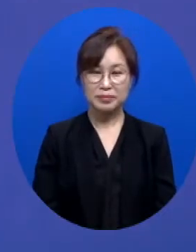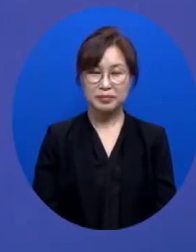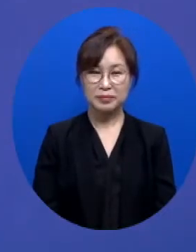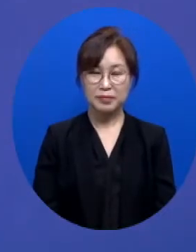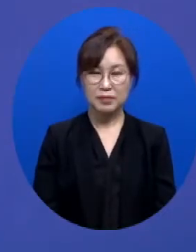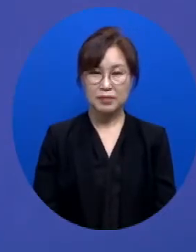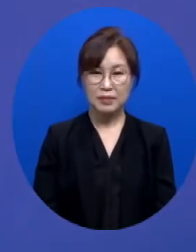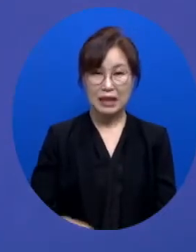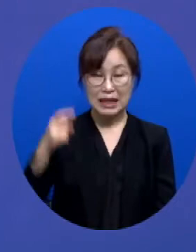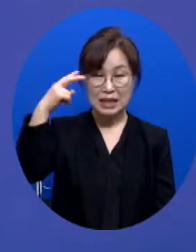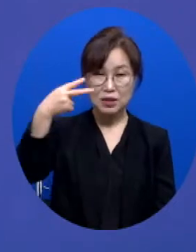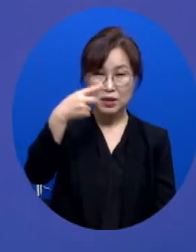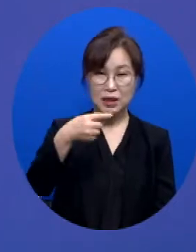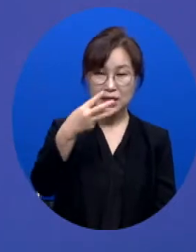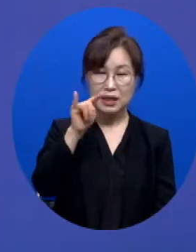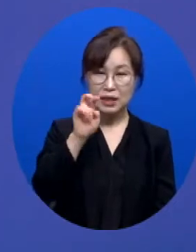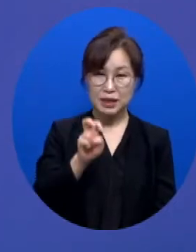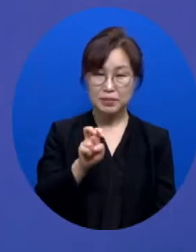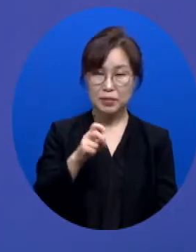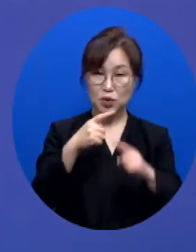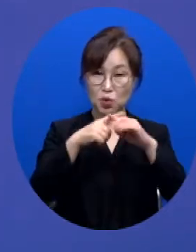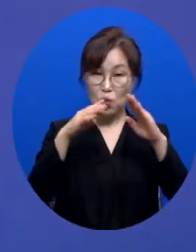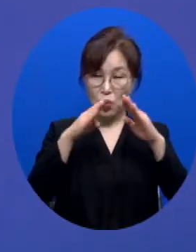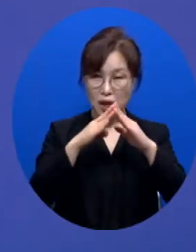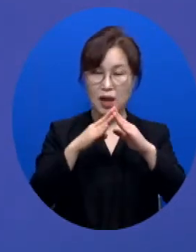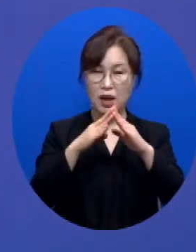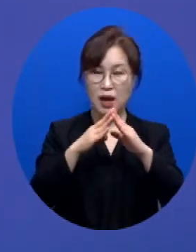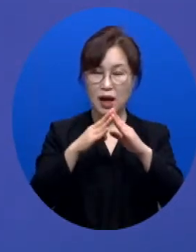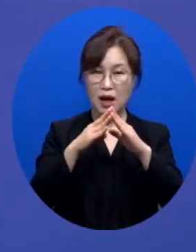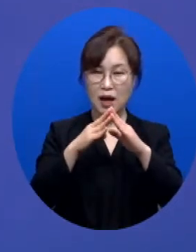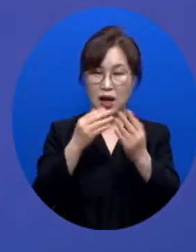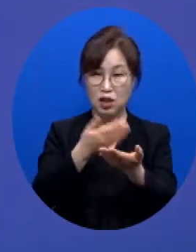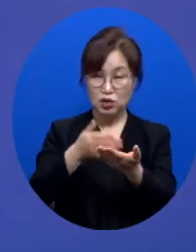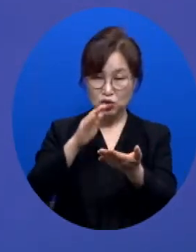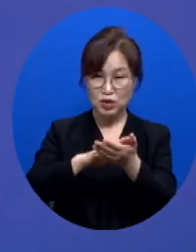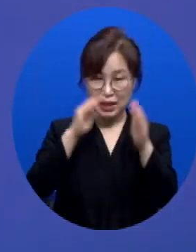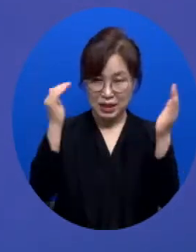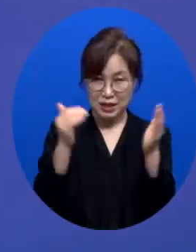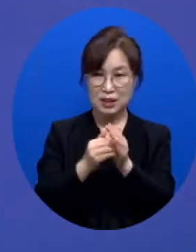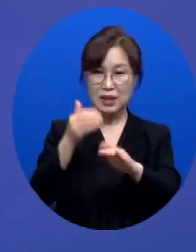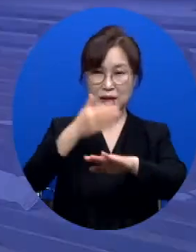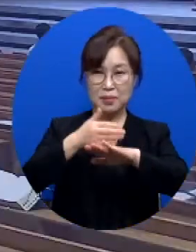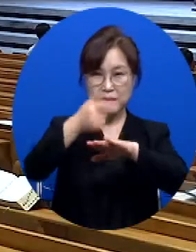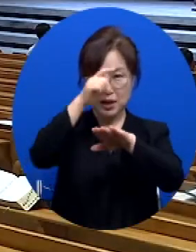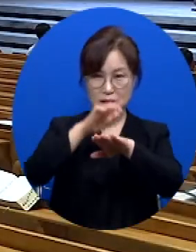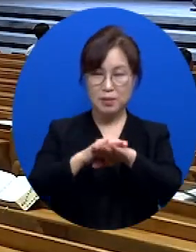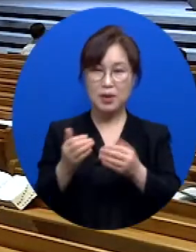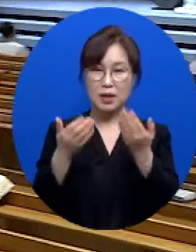인천 드림교회가 성전 리모델링을 마무리하고 입당 감사예배를 드렸습니다.